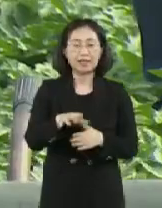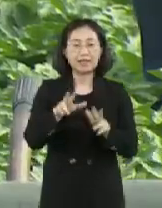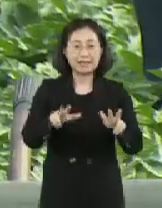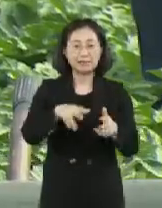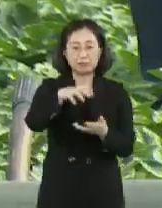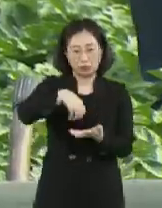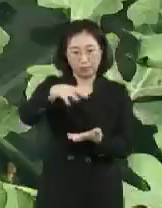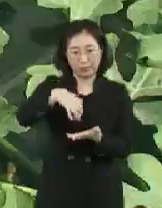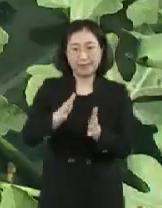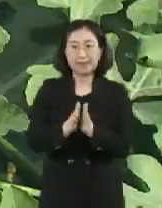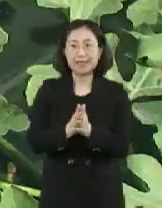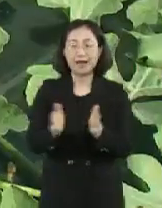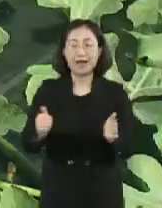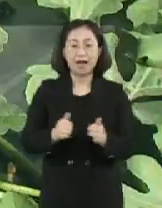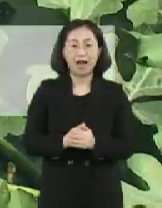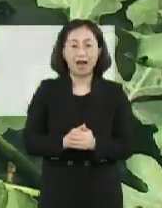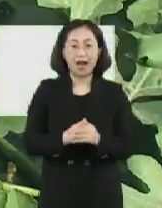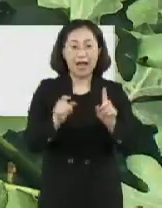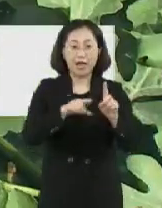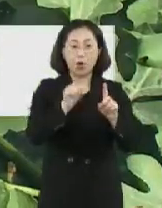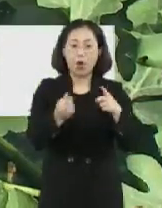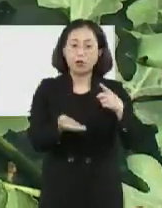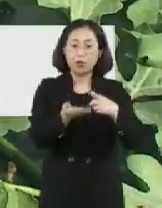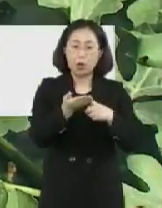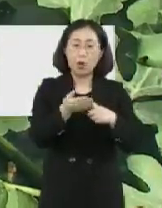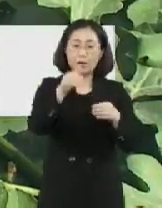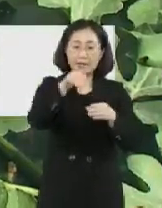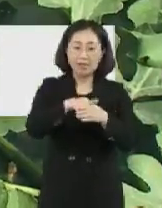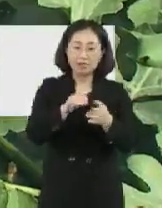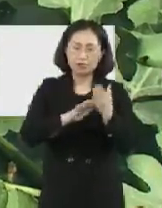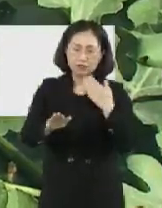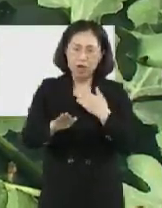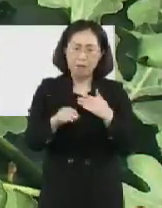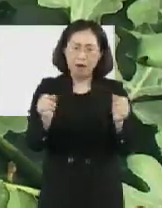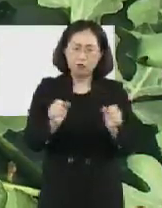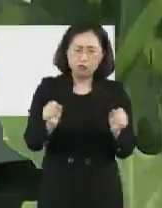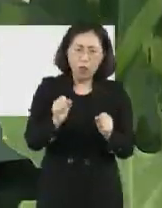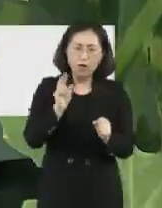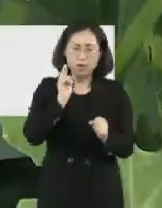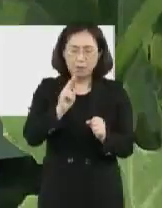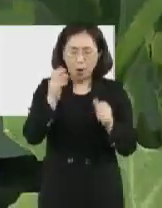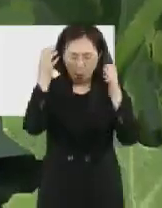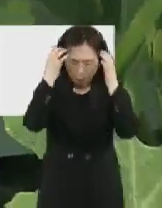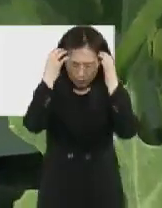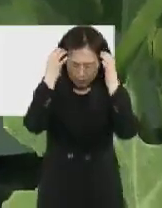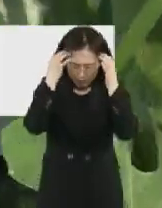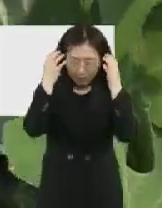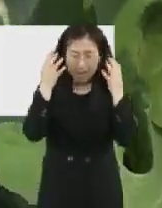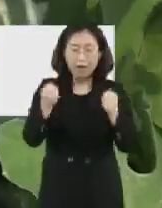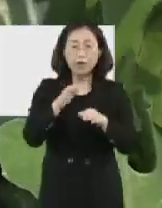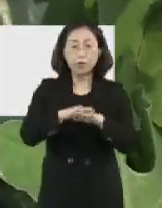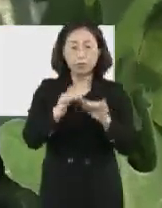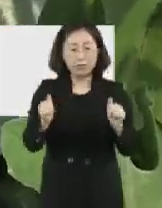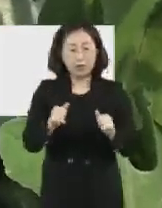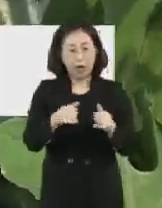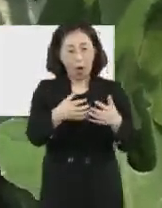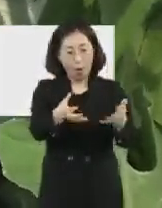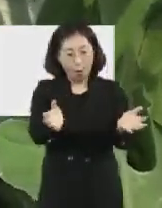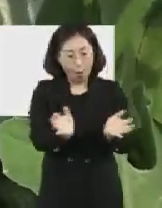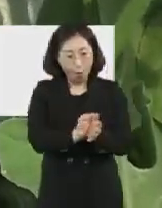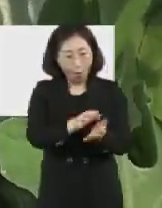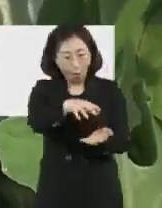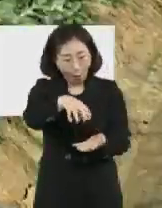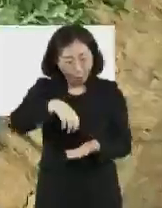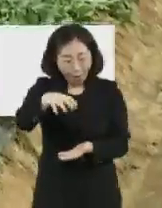막 시작됐습니다. 지난 1월 초 식재한 뒤 강추위 때문에 고생이 적지 않았던 농부는 탐스런 결실에